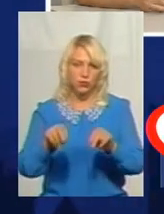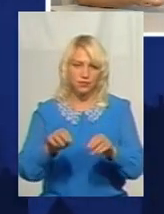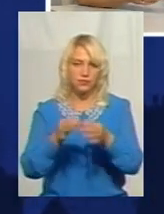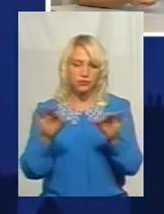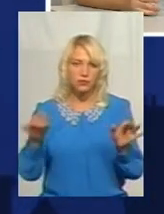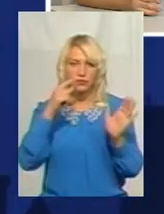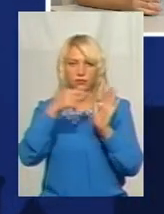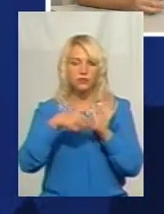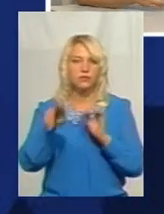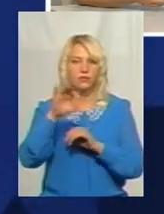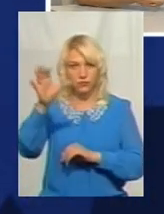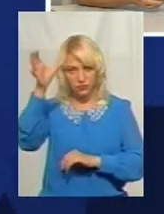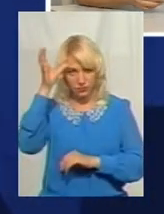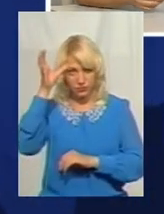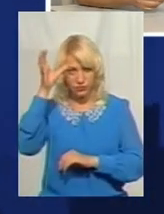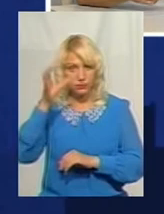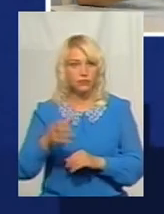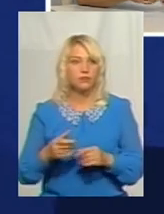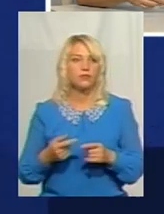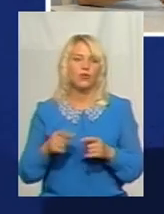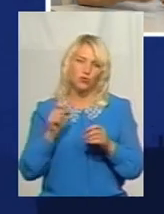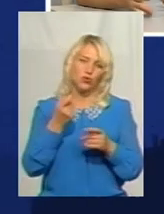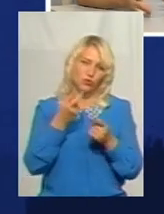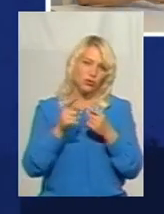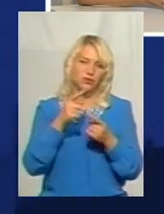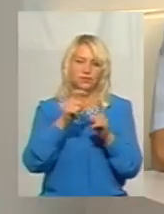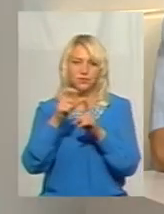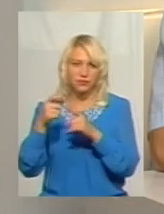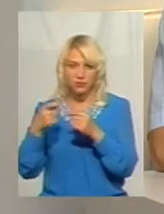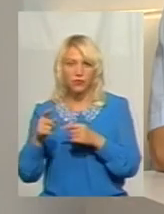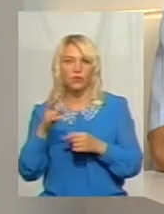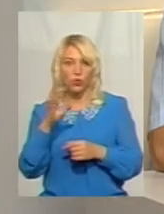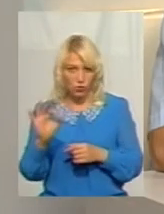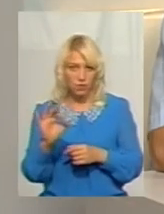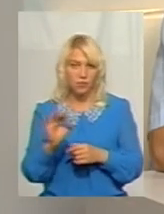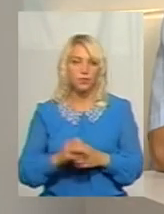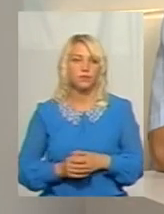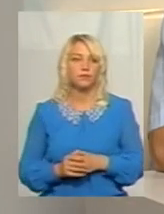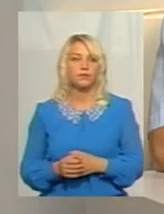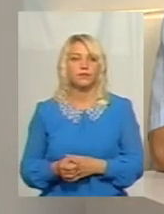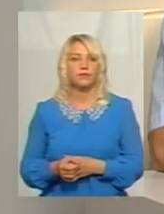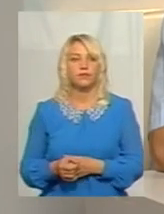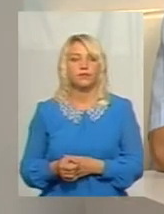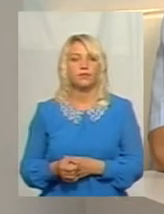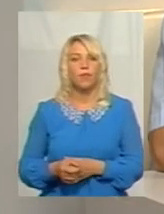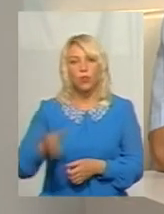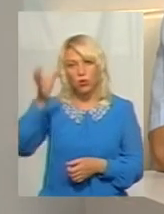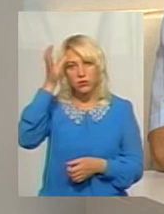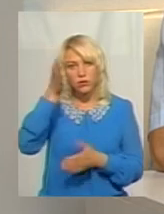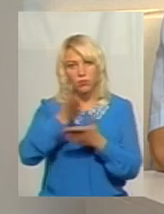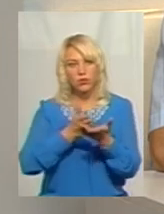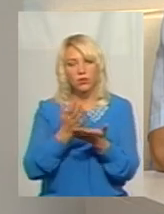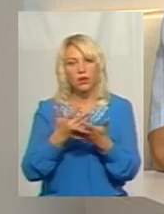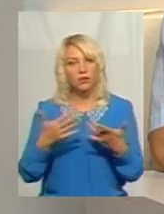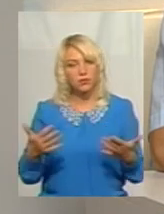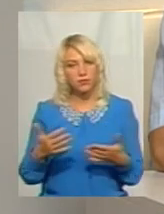вільний доступ до освіти. Ну, можливо, не так сформулював трошки, але освітянські послуги є